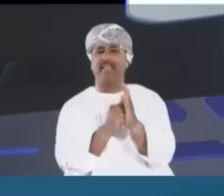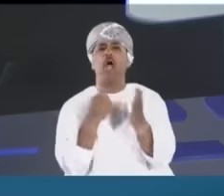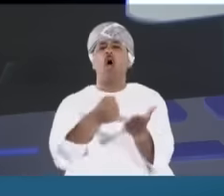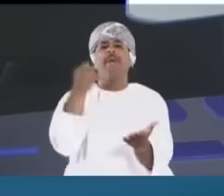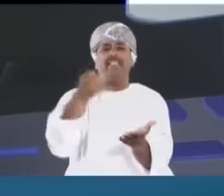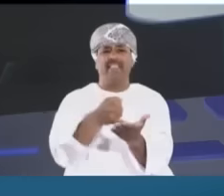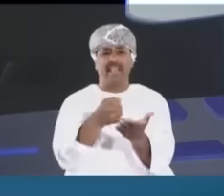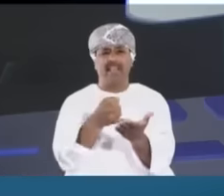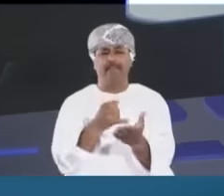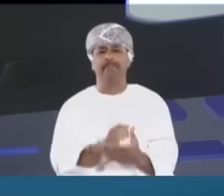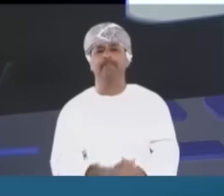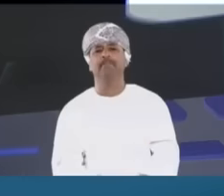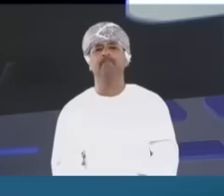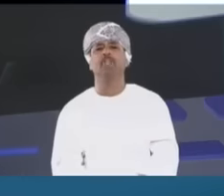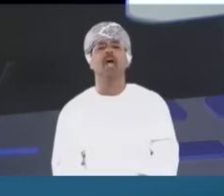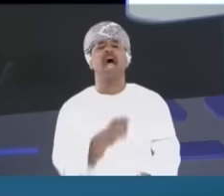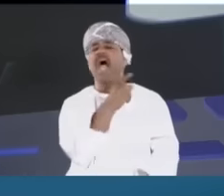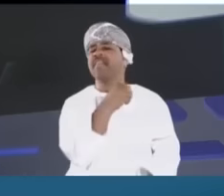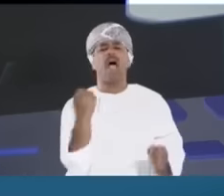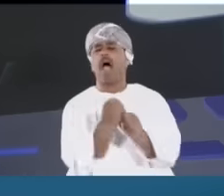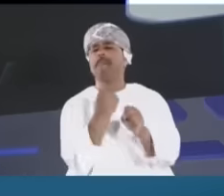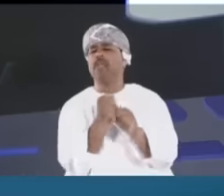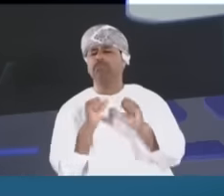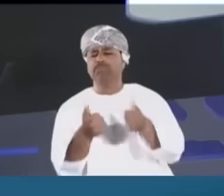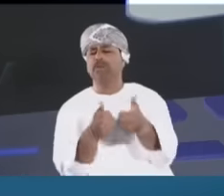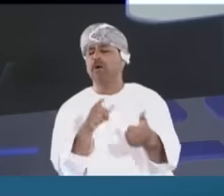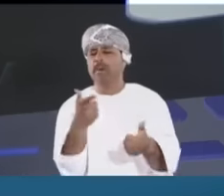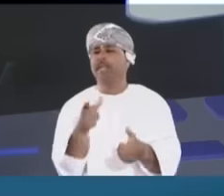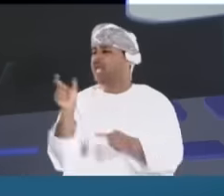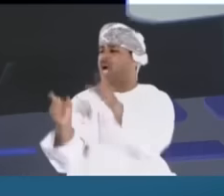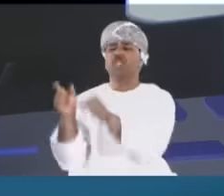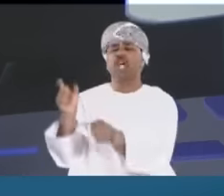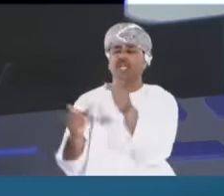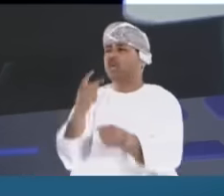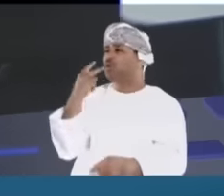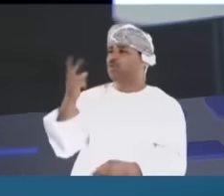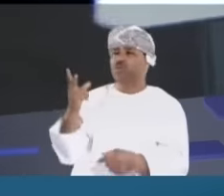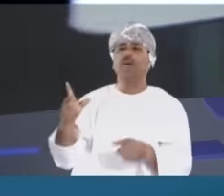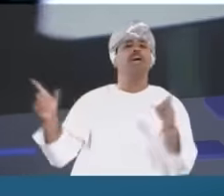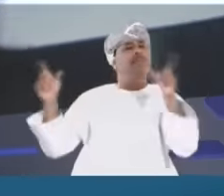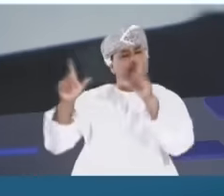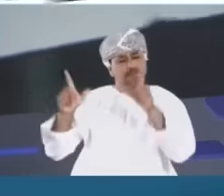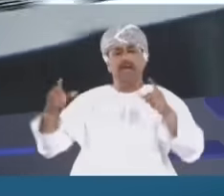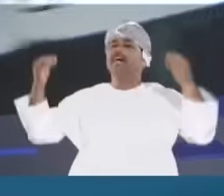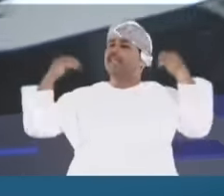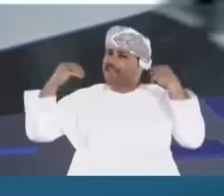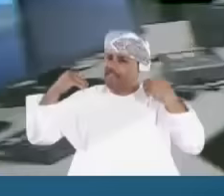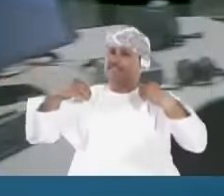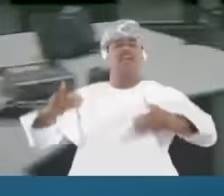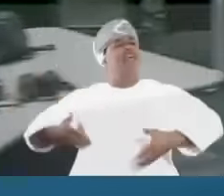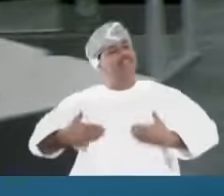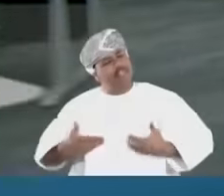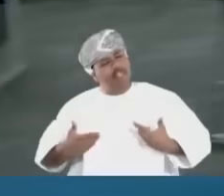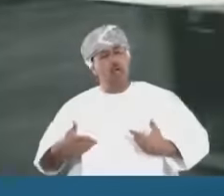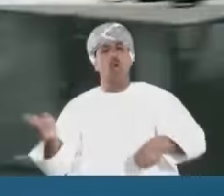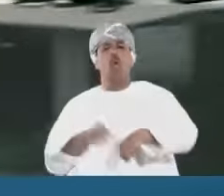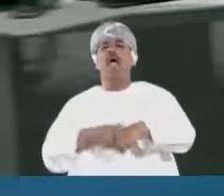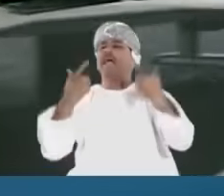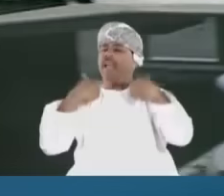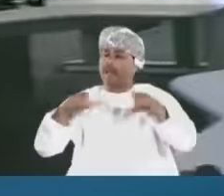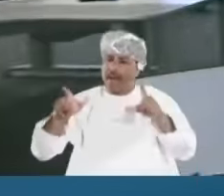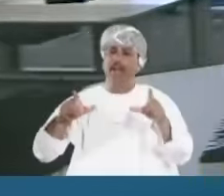تل. الخدمة ستمكن المشتركين من متابعة القنوات الرياضية والترفيهية وقنوات